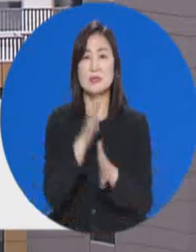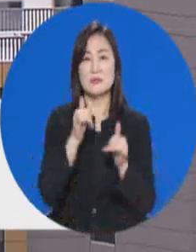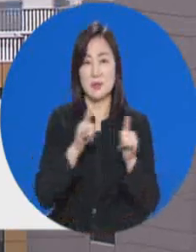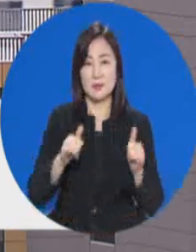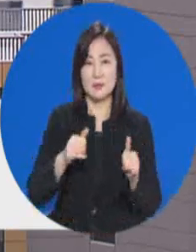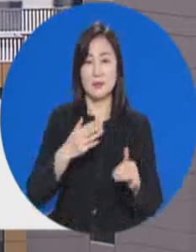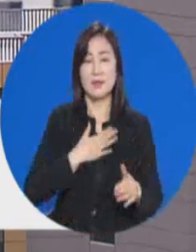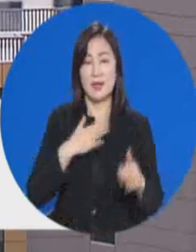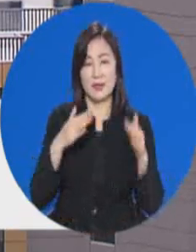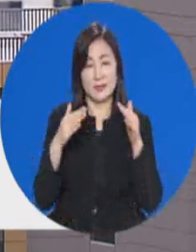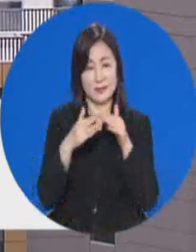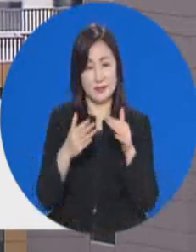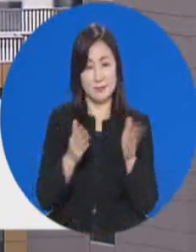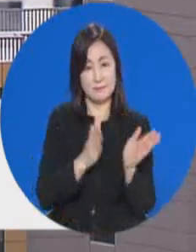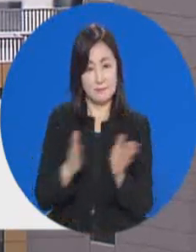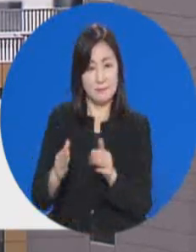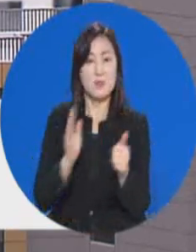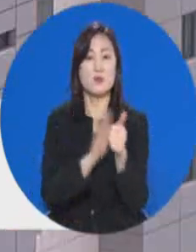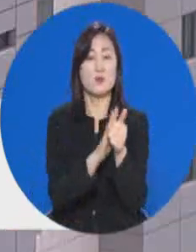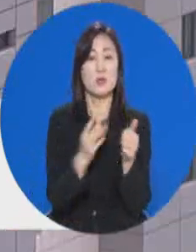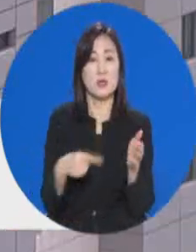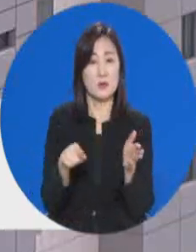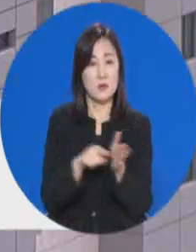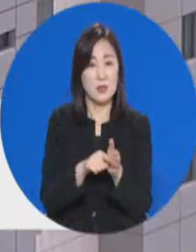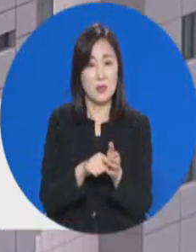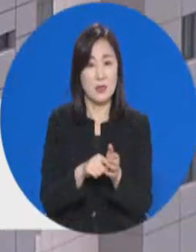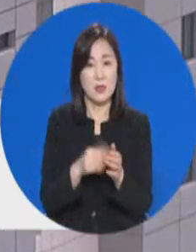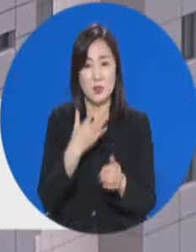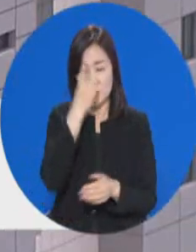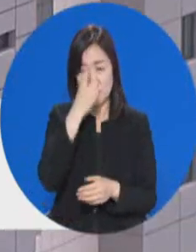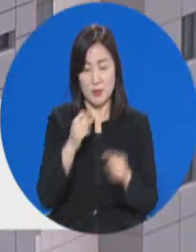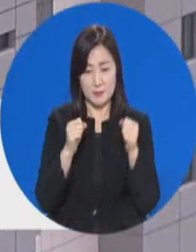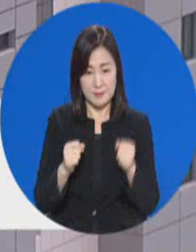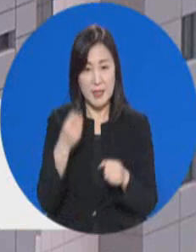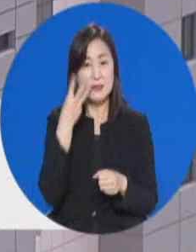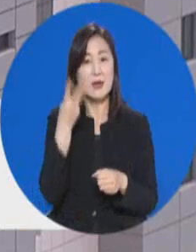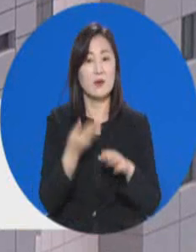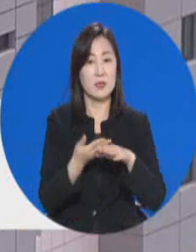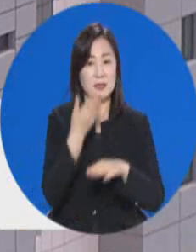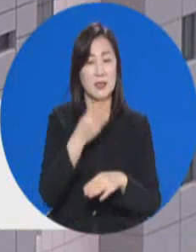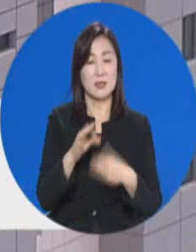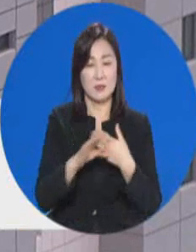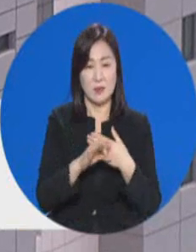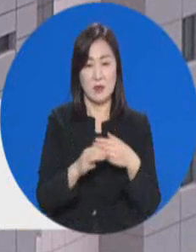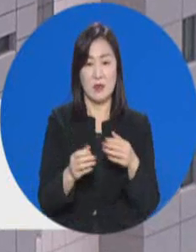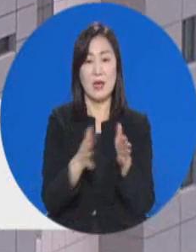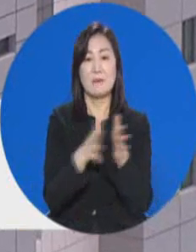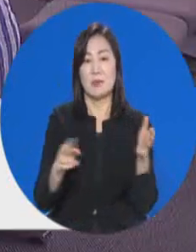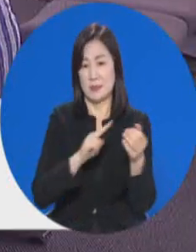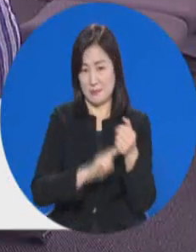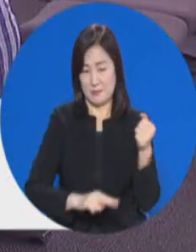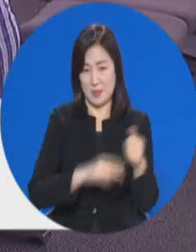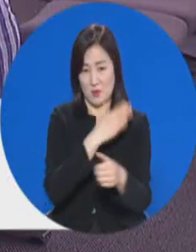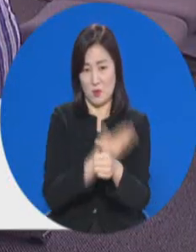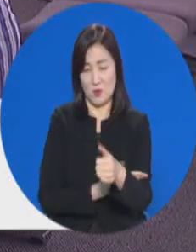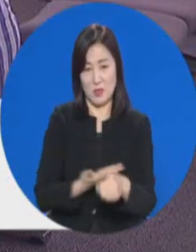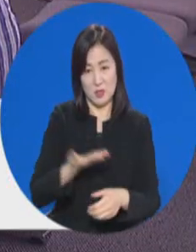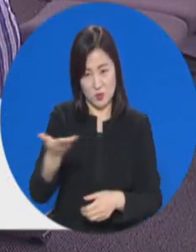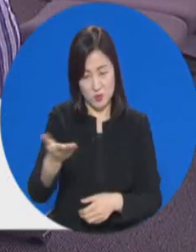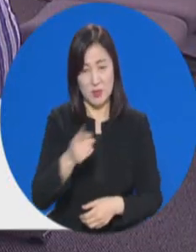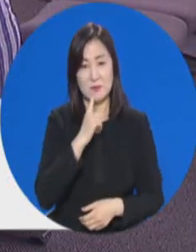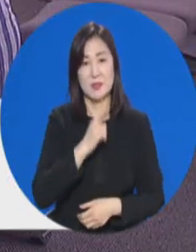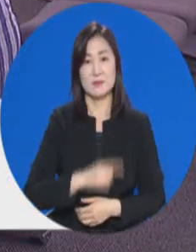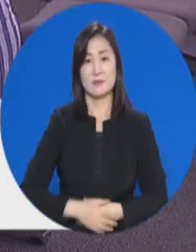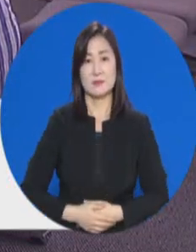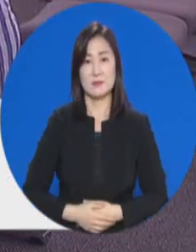마련 기회를 확대하기 위해 순천시에 석 달 이상 거주한 주민에게 공동주택을 우선 분양할 수 있는 지역 거주 우선 공급